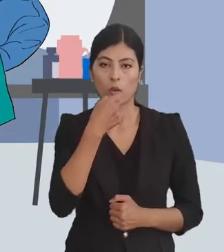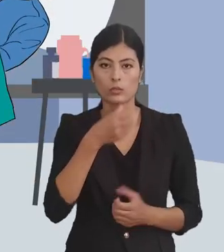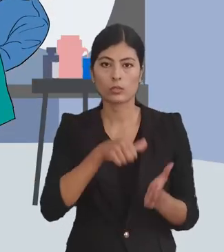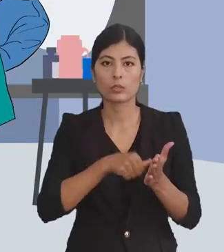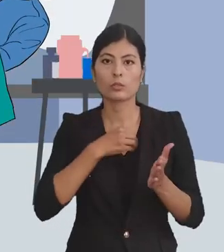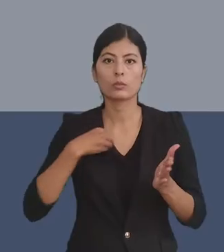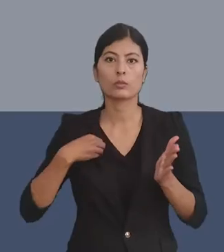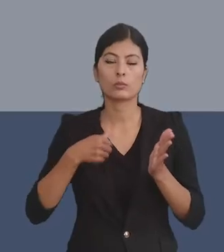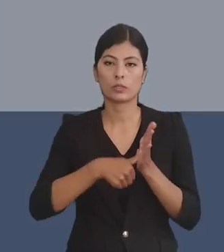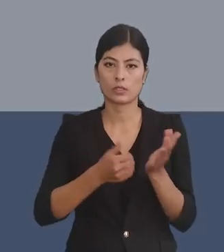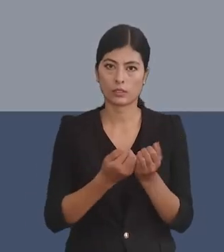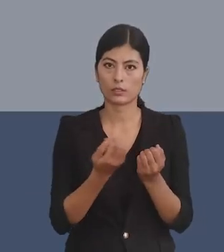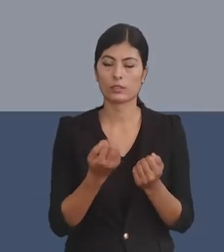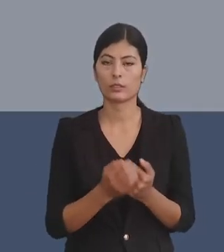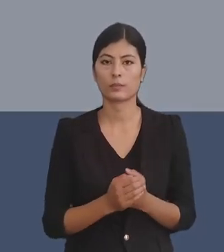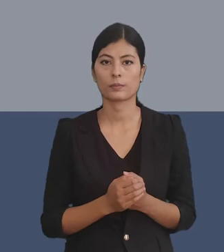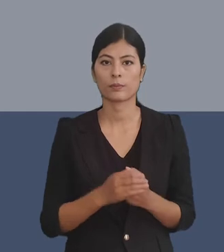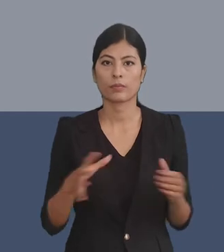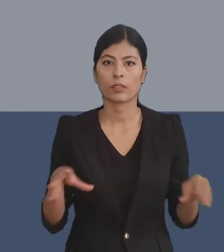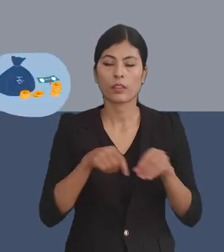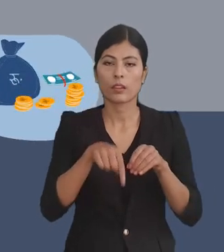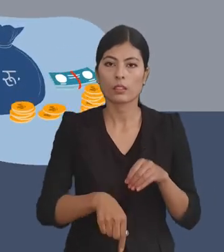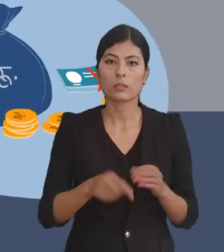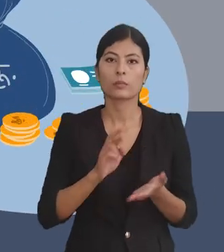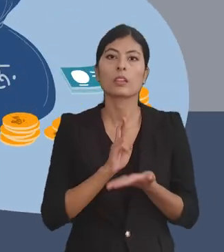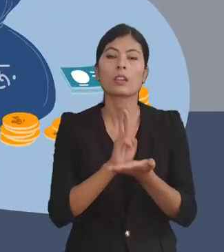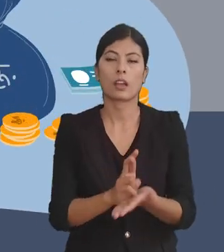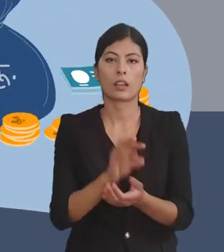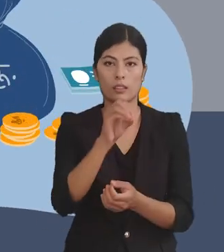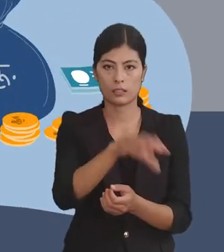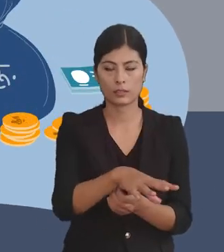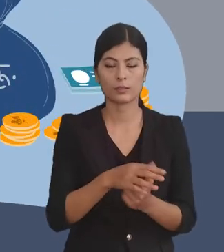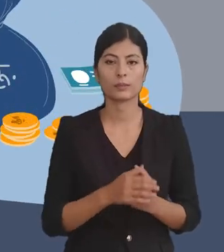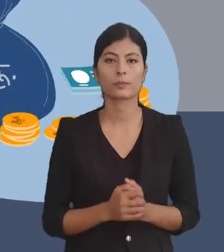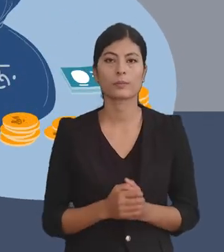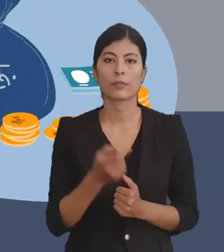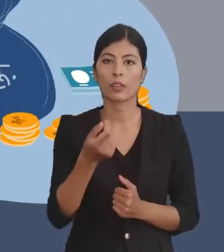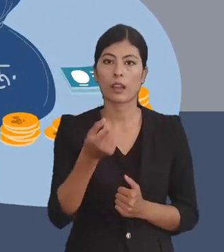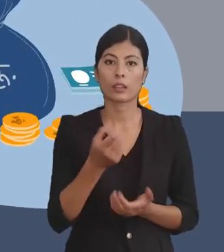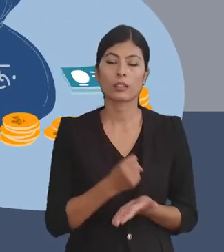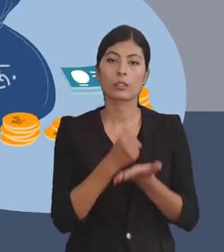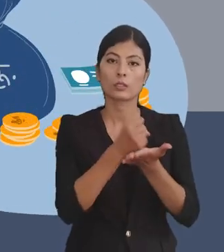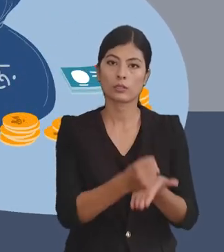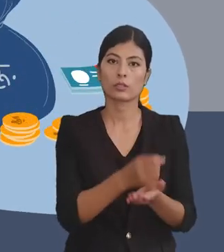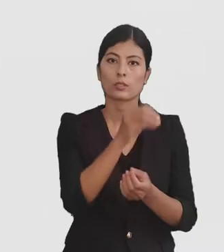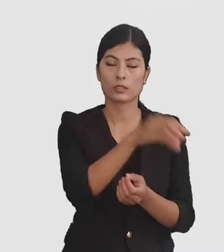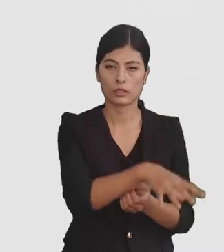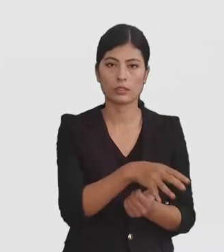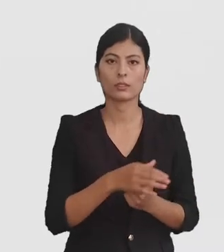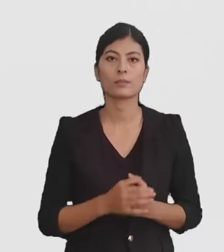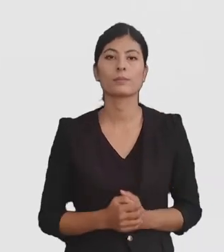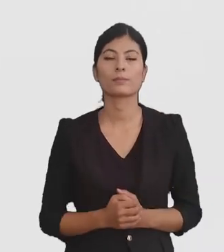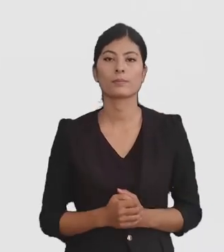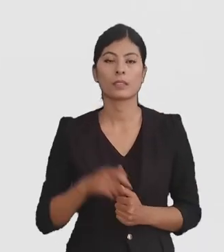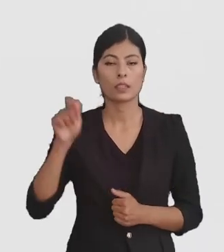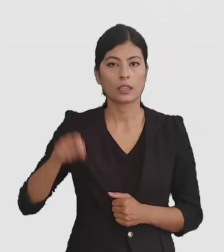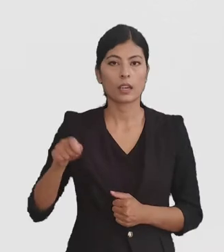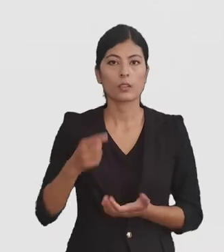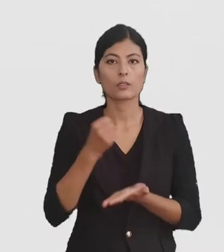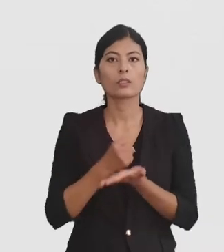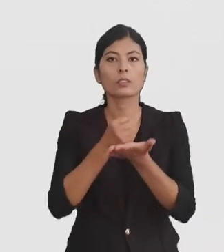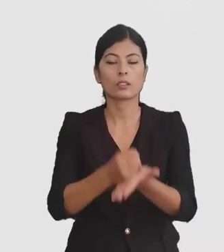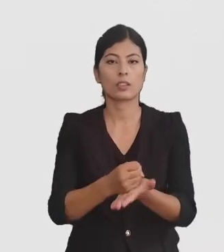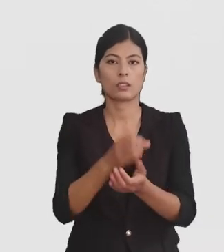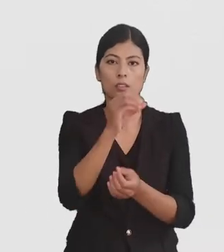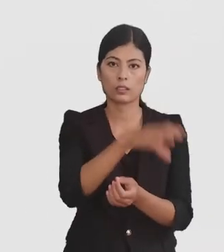उपचार गर्न, अन्तरिम राहत प्रदान गर्न, आर्थिक सहयोग उपलब्ध गराउन, कानुनी सहायता